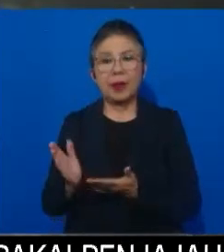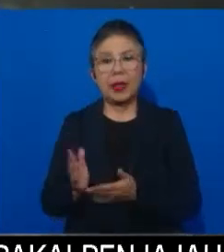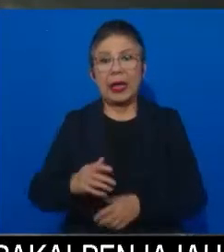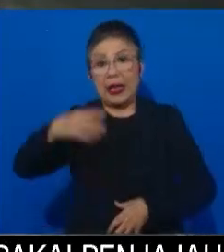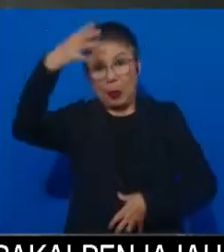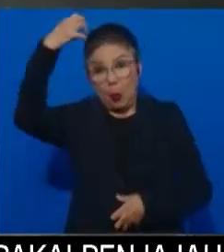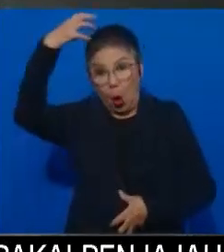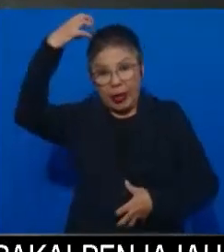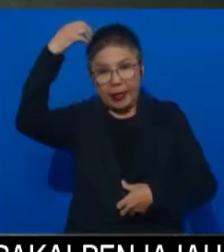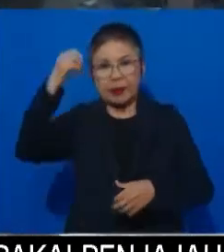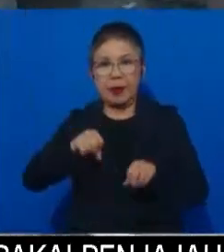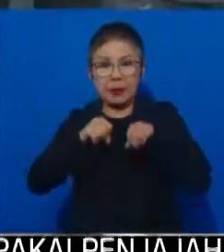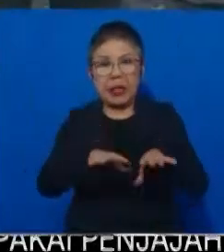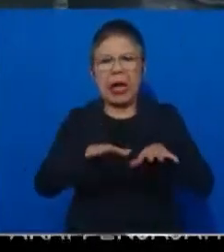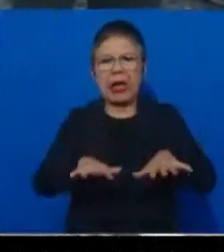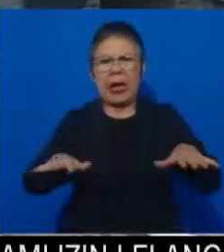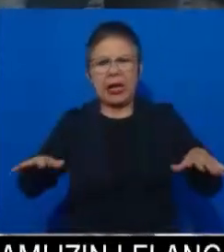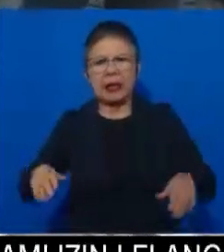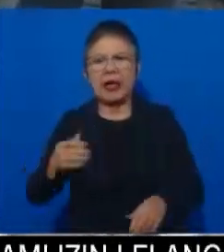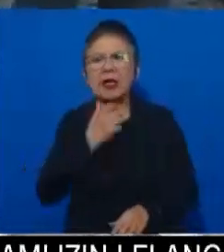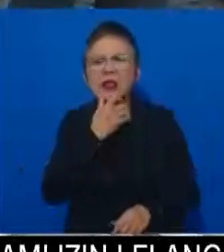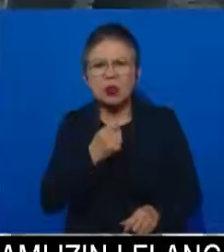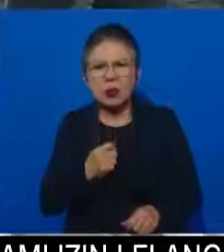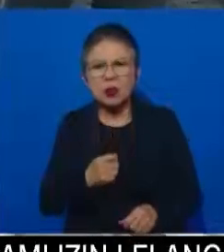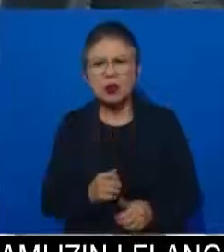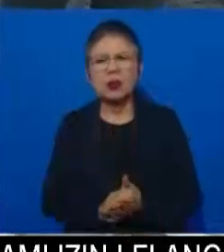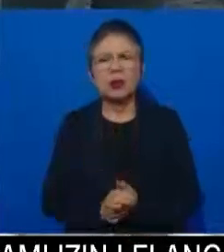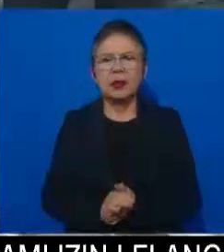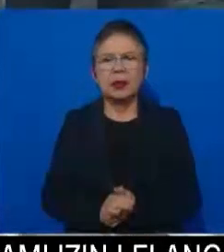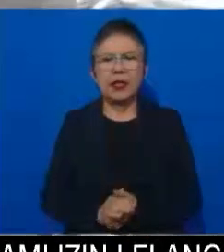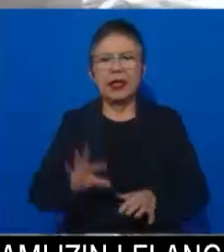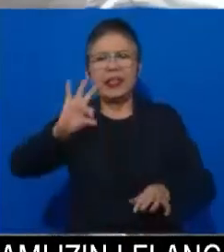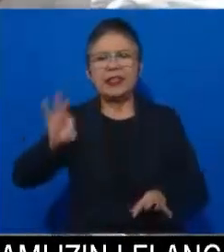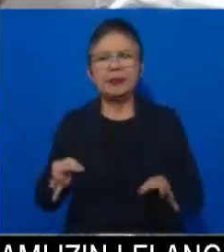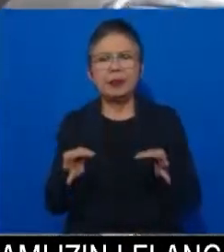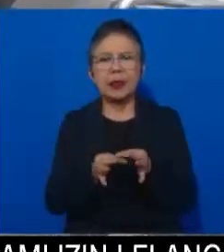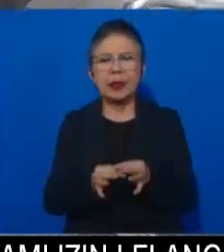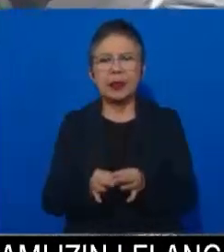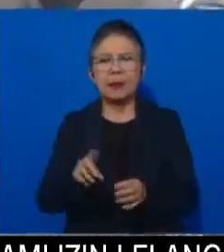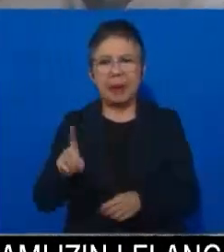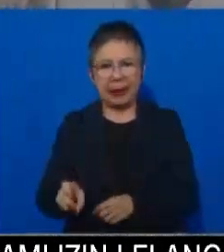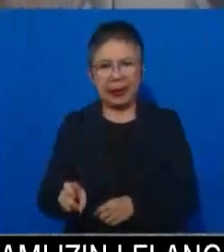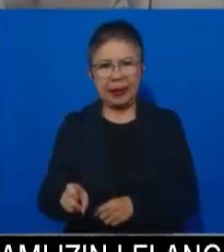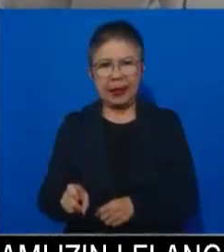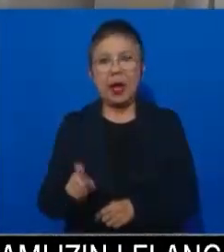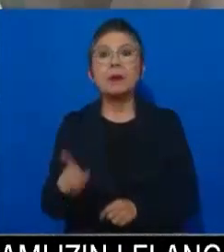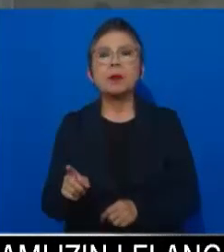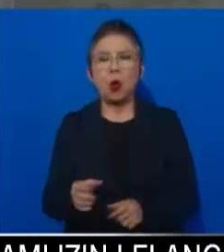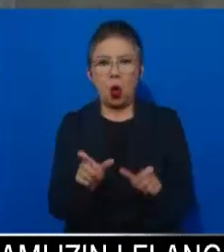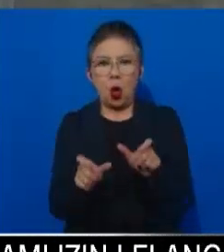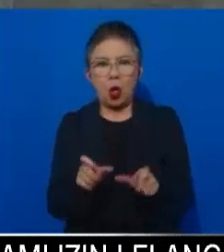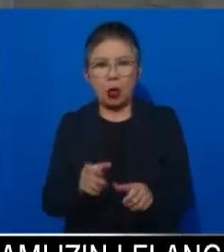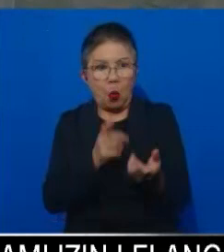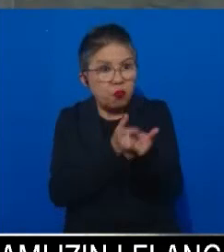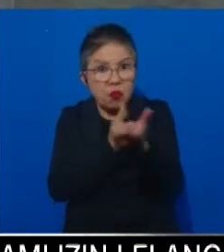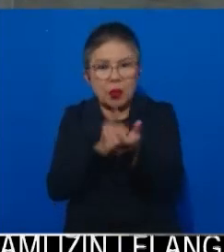Adapun seekor monyet yang menyerang anak balita dan pria lanjut usia di Desa Seruni, Jember, Jawa Timur, mati pada Selasa pagi setelah warga memburunya